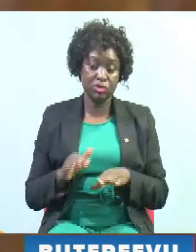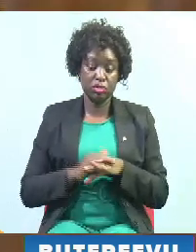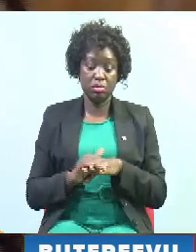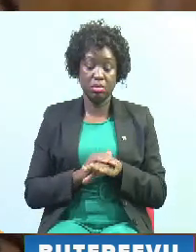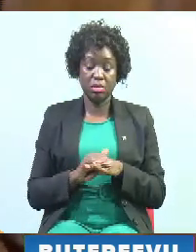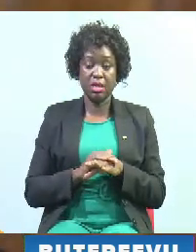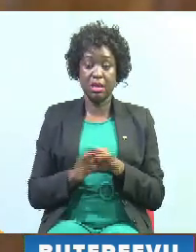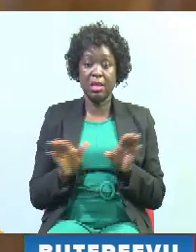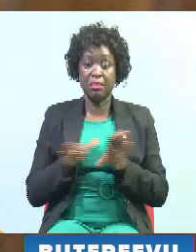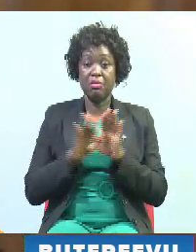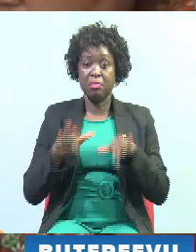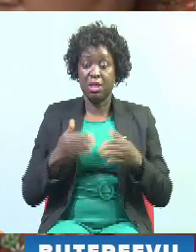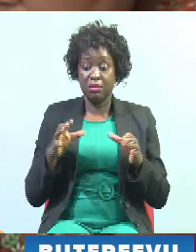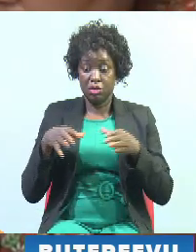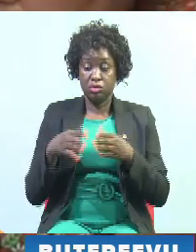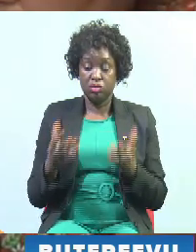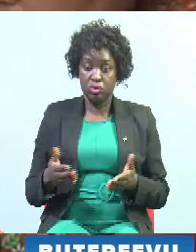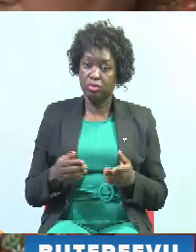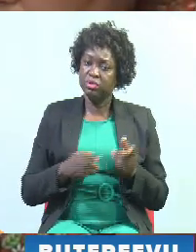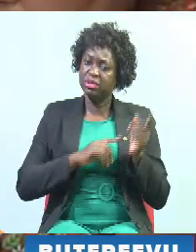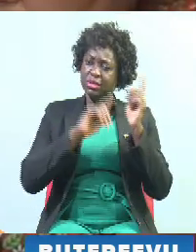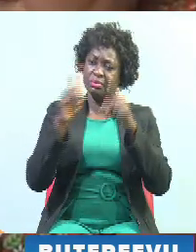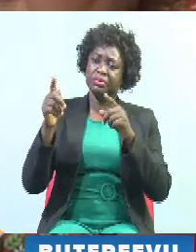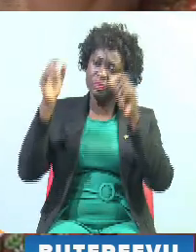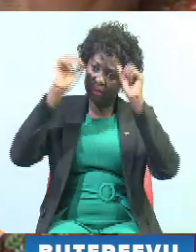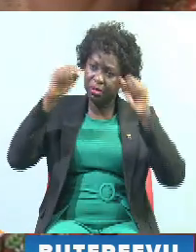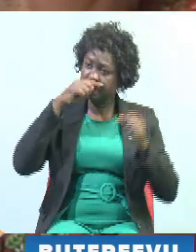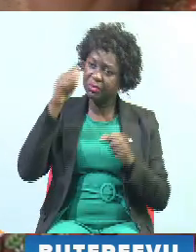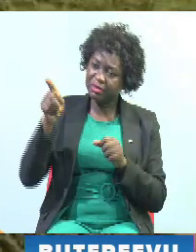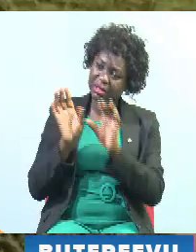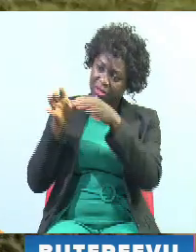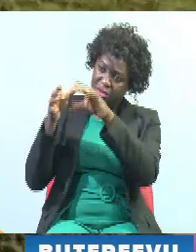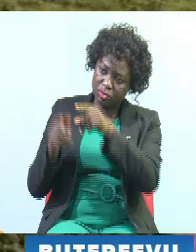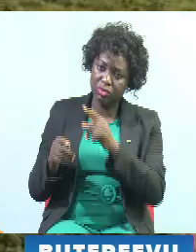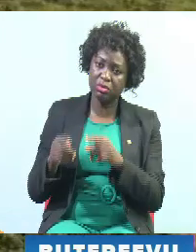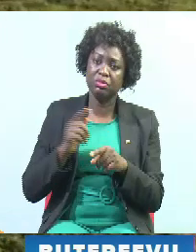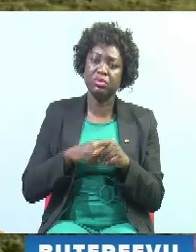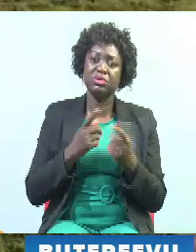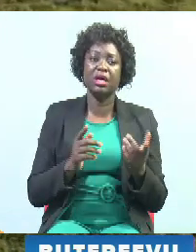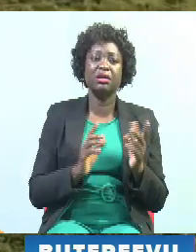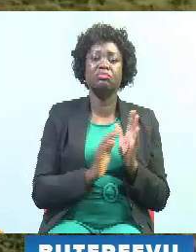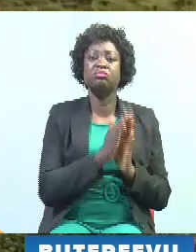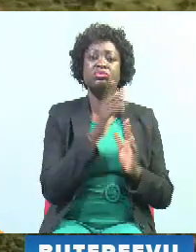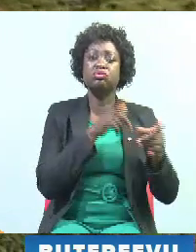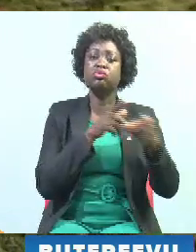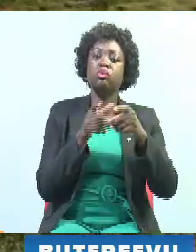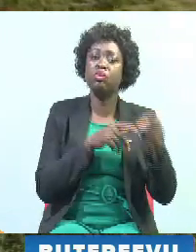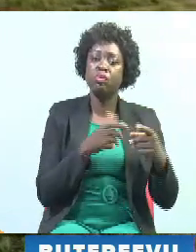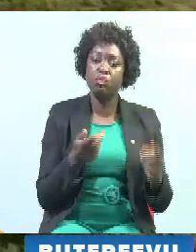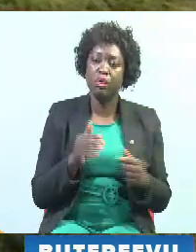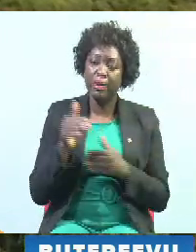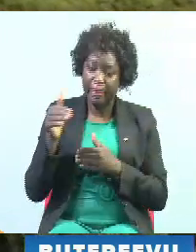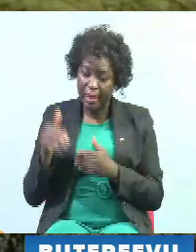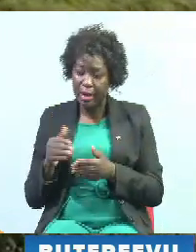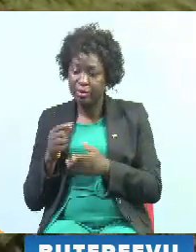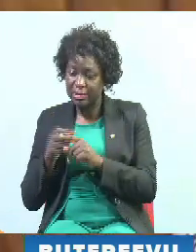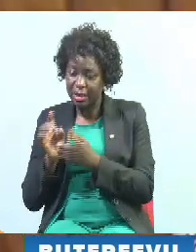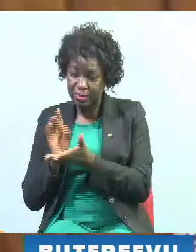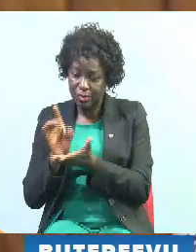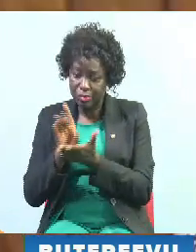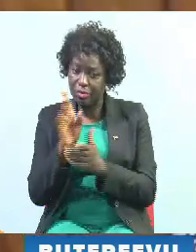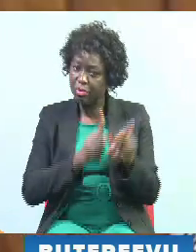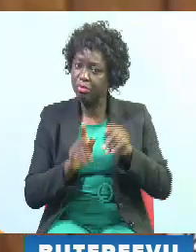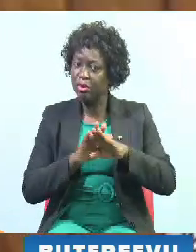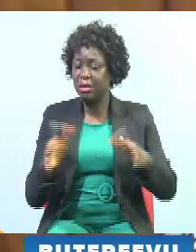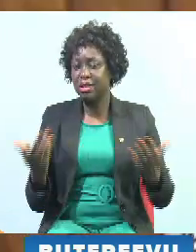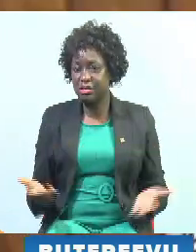kaabwe bambalidde omukulembeze gwanga gwe balumiriza ye ne banne bwe bava mu nsiko okubeera emabega okugobaganya abantu ku ttaka wano mu bitundu bya Buganda.